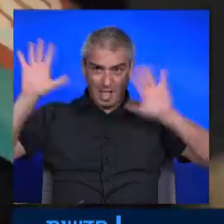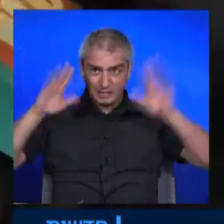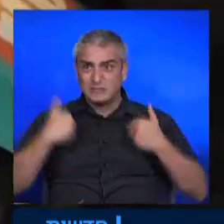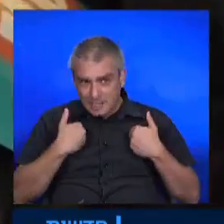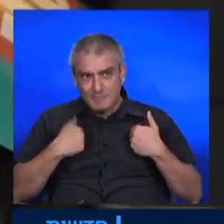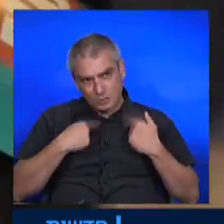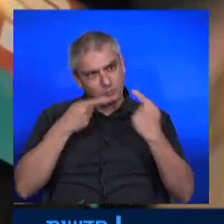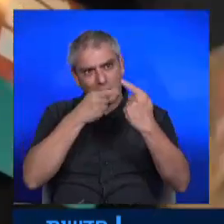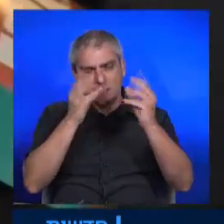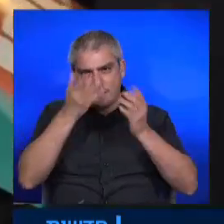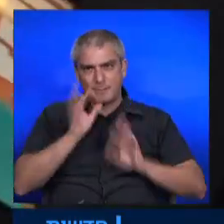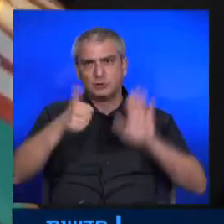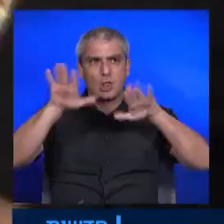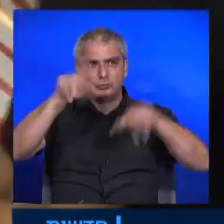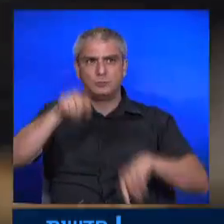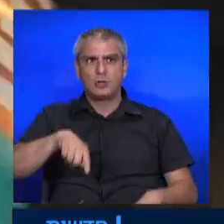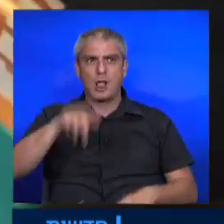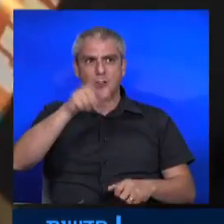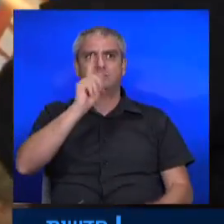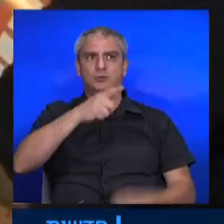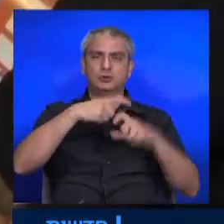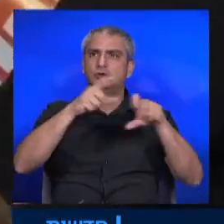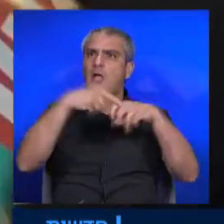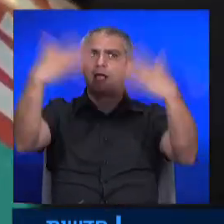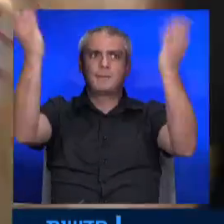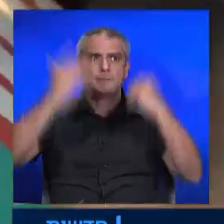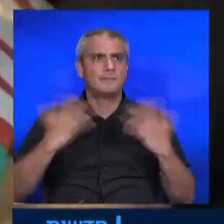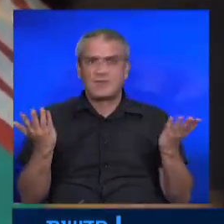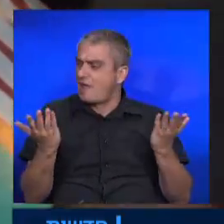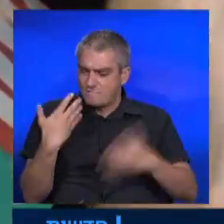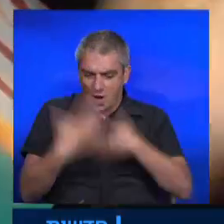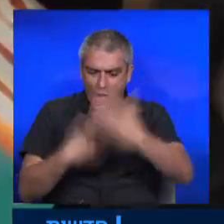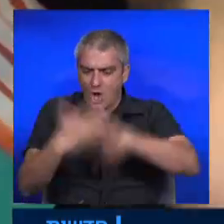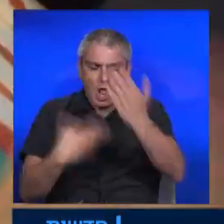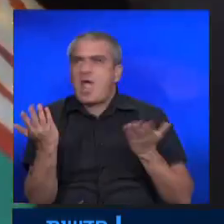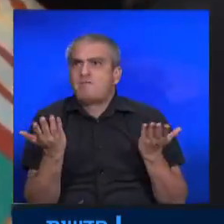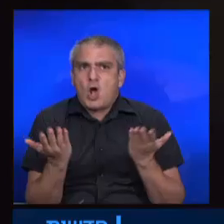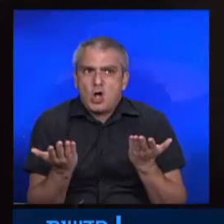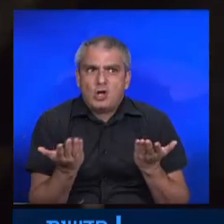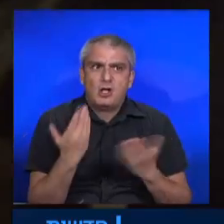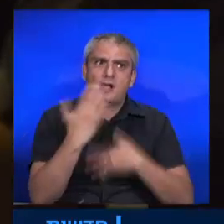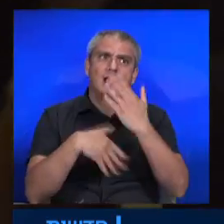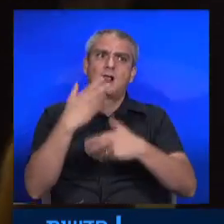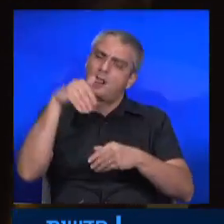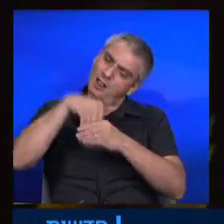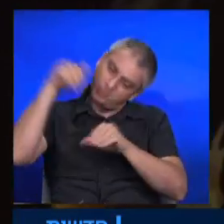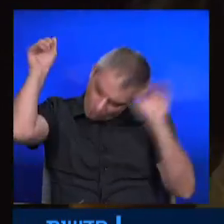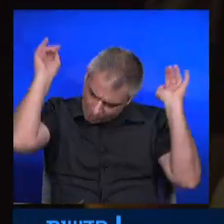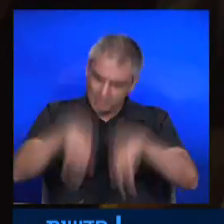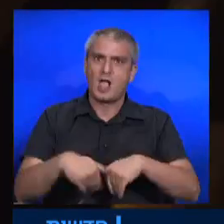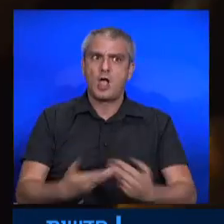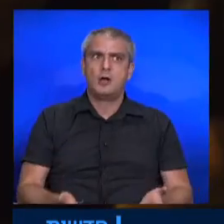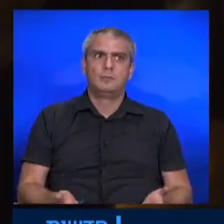נתניהו, לאנשים פה יש שקים בחוץ. איפה הגלגל מניע גלגל? הגלגל מניע לתוך התאום. פשוט שמים עלינו